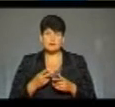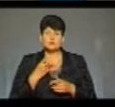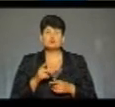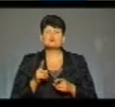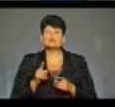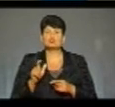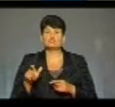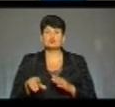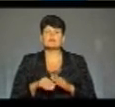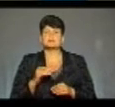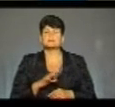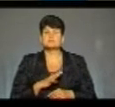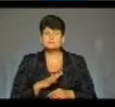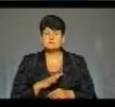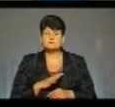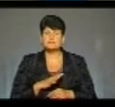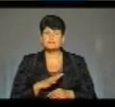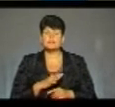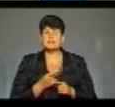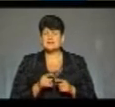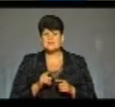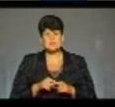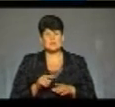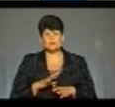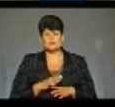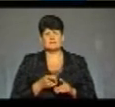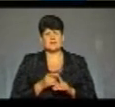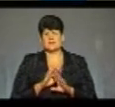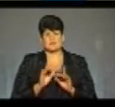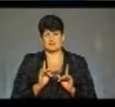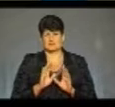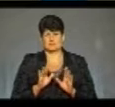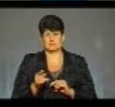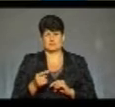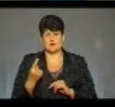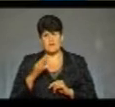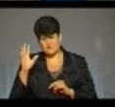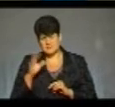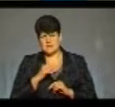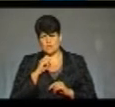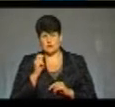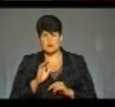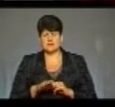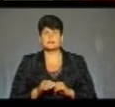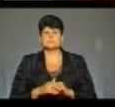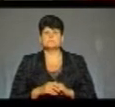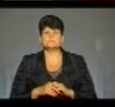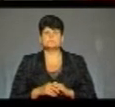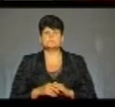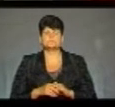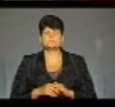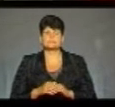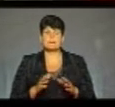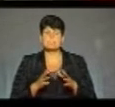люди вибирали. І це притаманно не тільки для Тернопільщини, але й для всієї України.